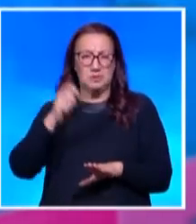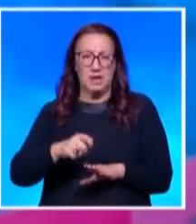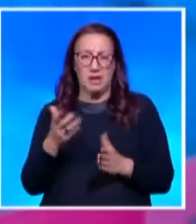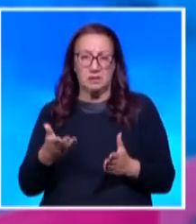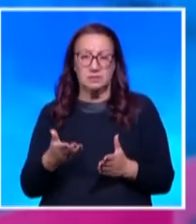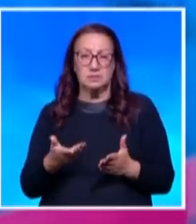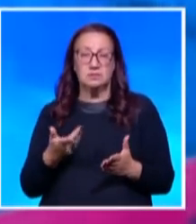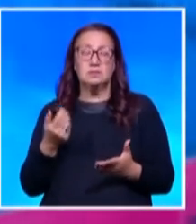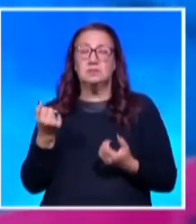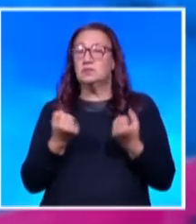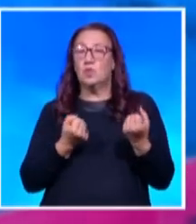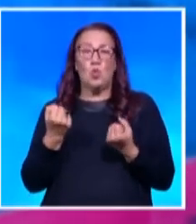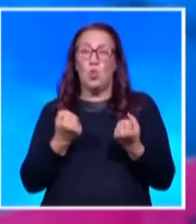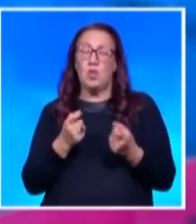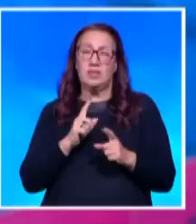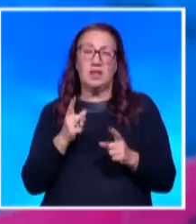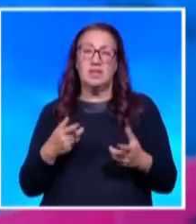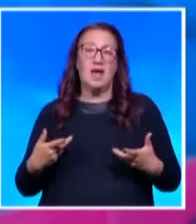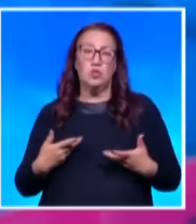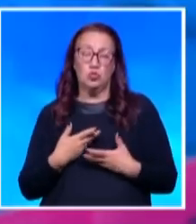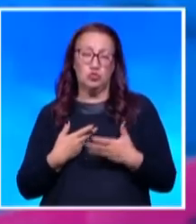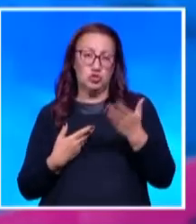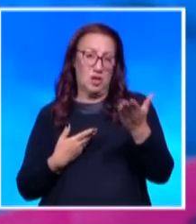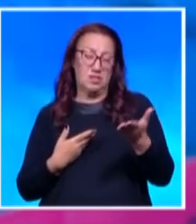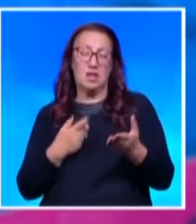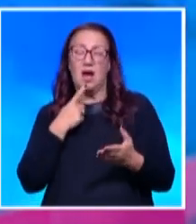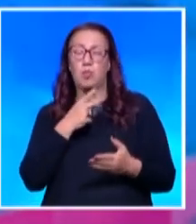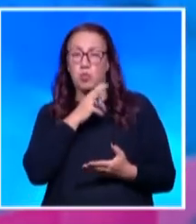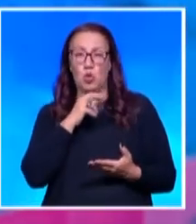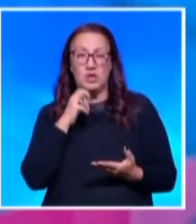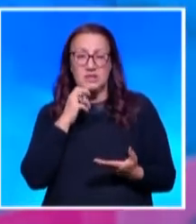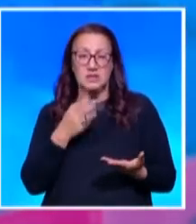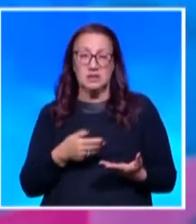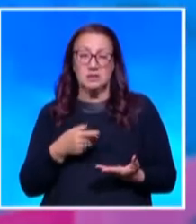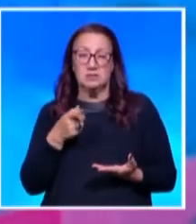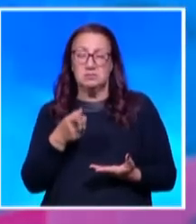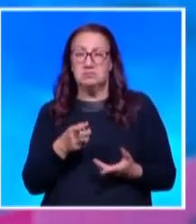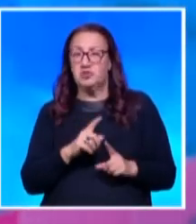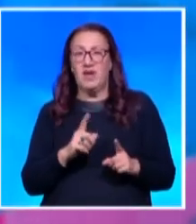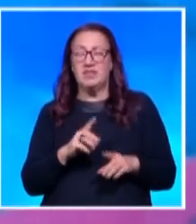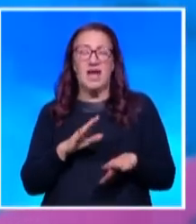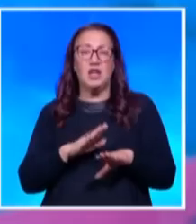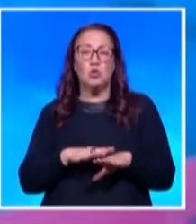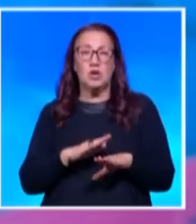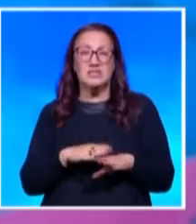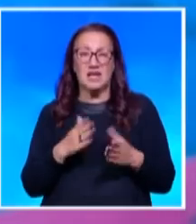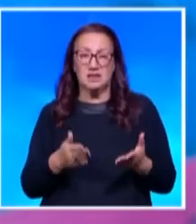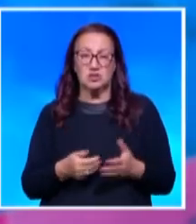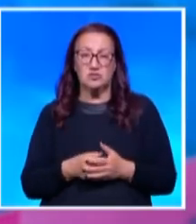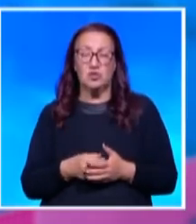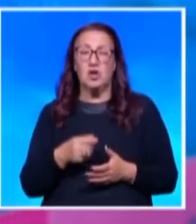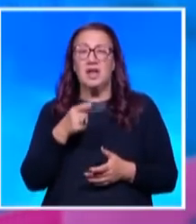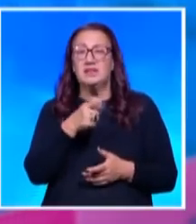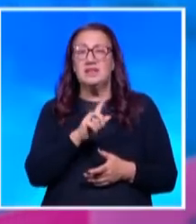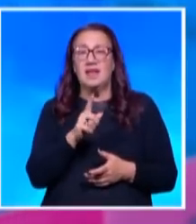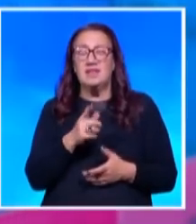практически не е нужен на органите на досъдебното производство защото той не съставлява никакво веществено доказателство те нямат за какво да го